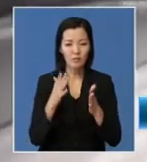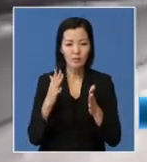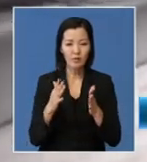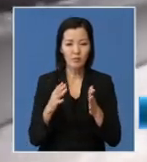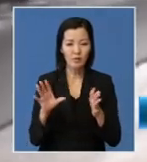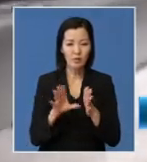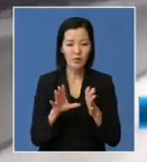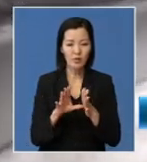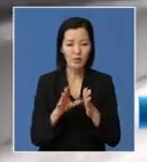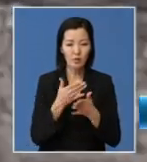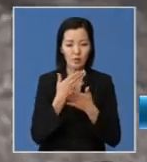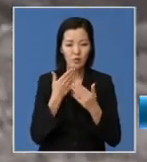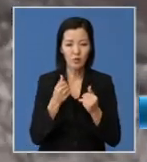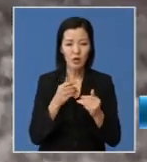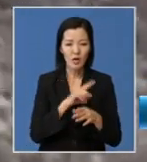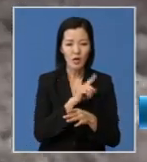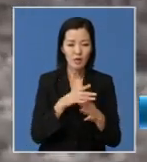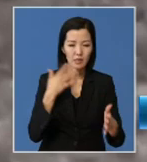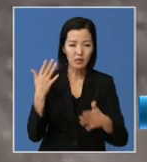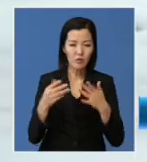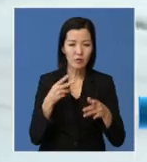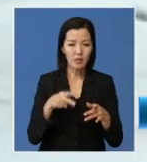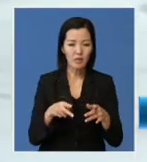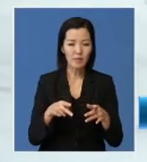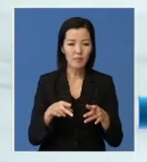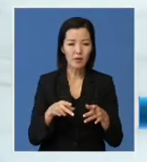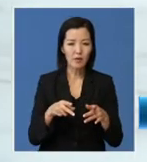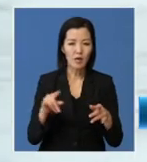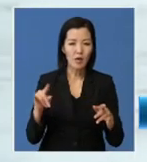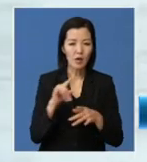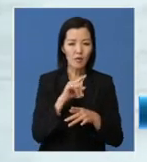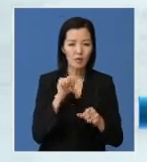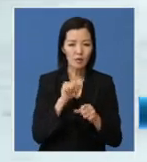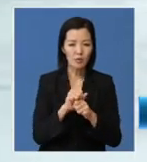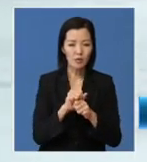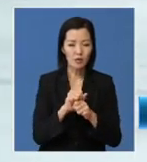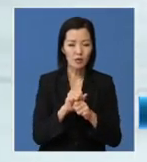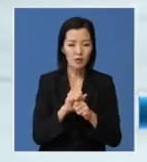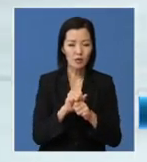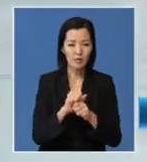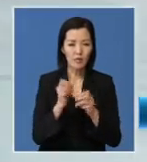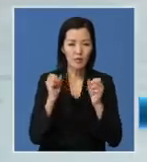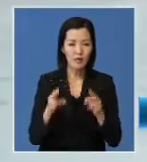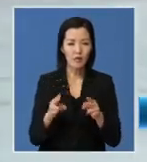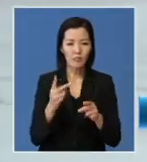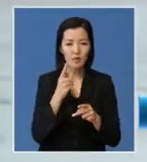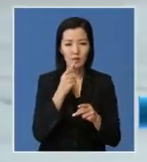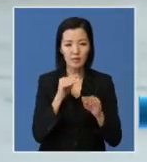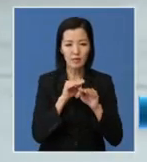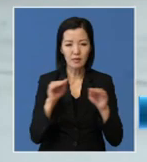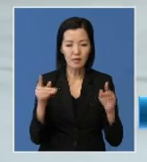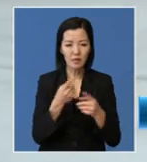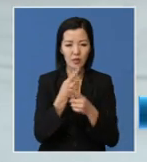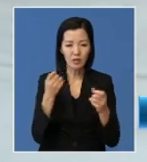жарықсыз қалған екен. Қатты дауылдың салдарынан 2000-нан аса әуе рейсі кейінге шегеріліп, елде қауіптің қызыл деңгейі